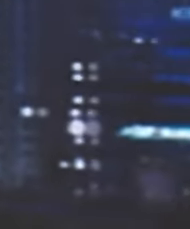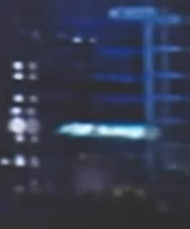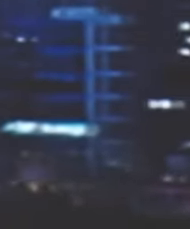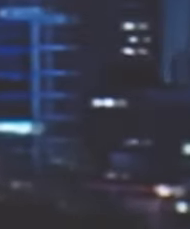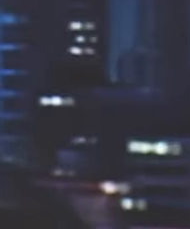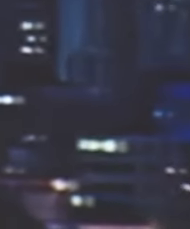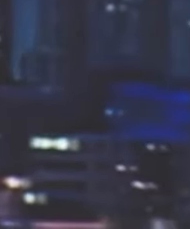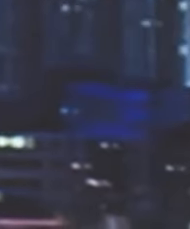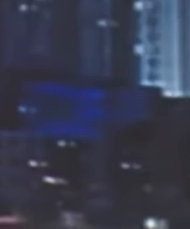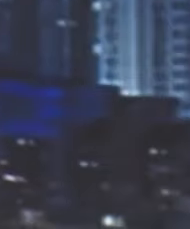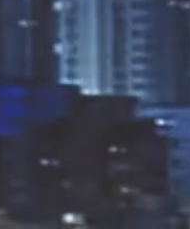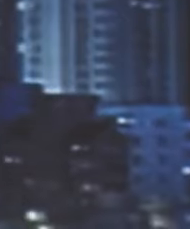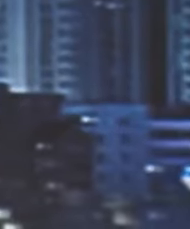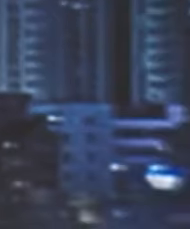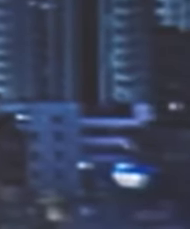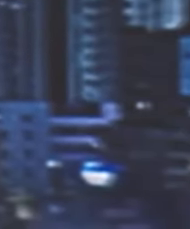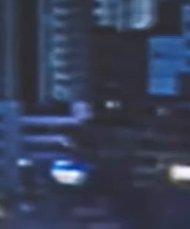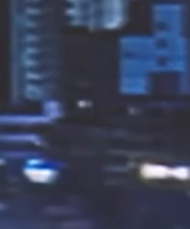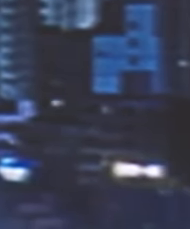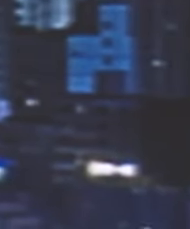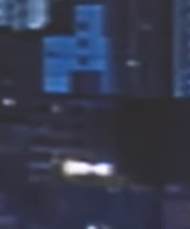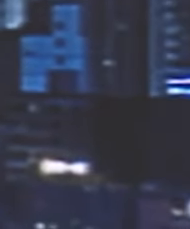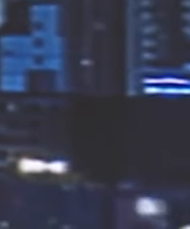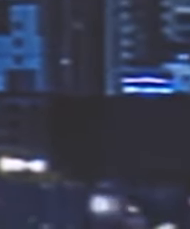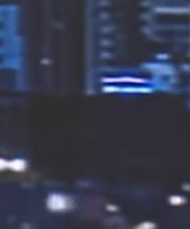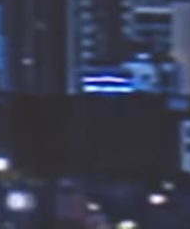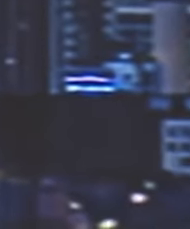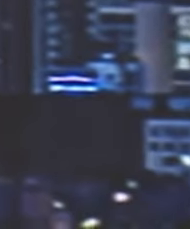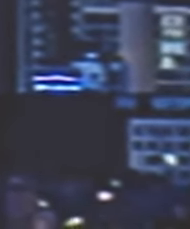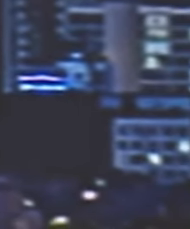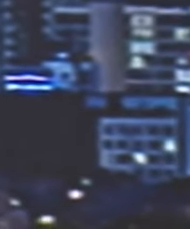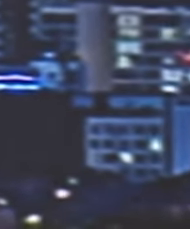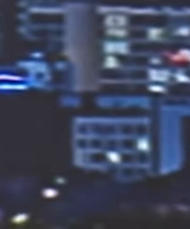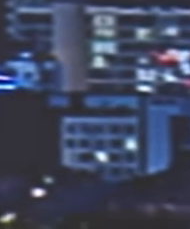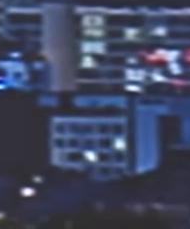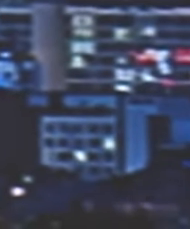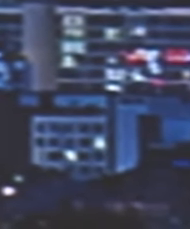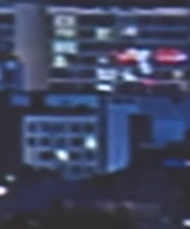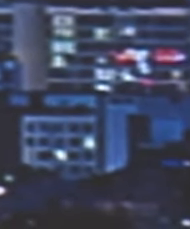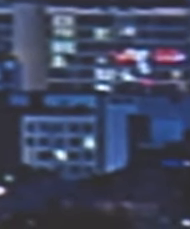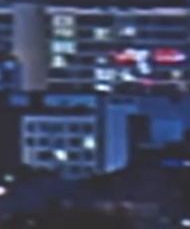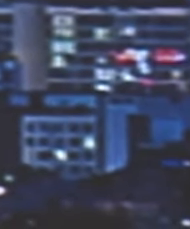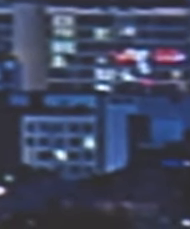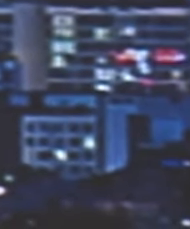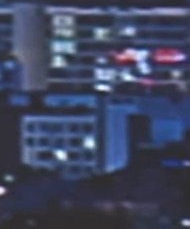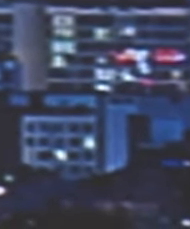시청해 주신 여러분 고맙습니다 저희는 저녁 6시 50분 뉴스룸에서 뵙겠습니다